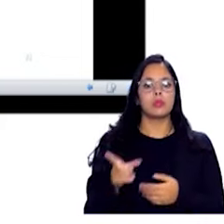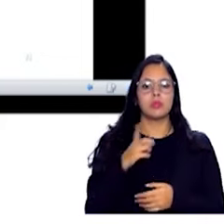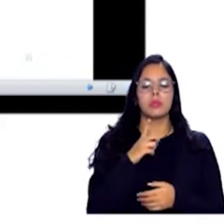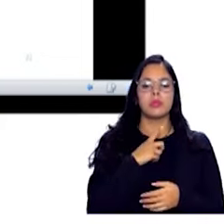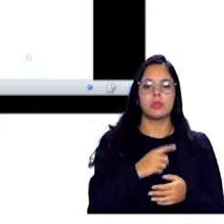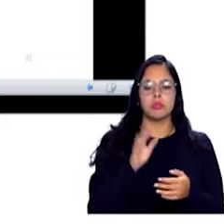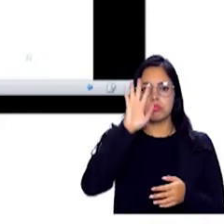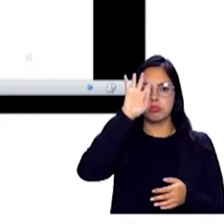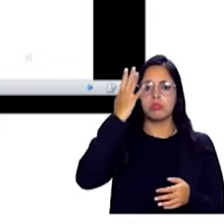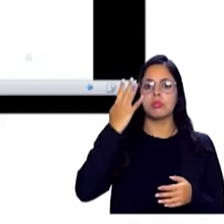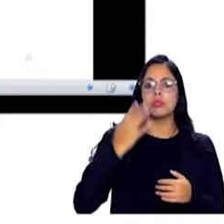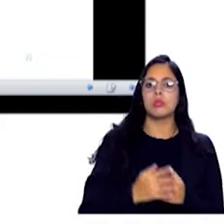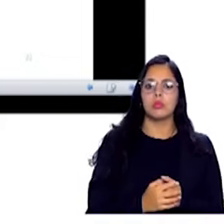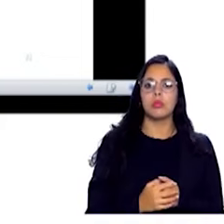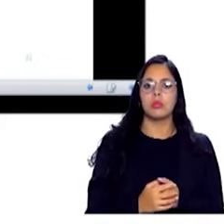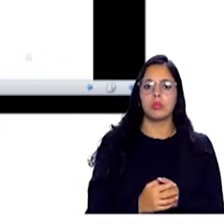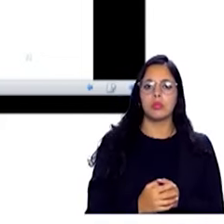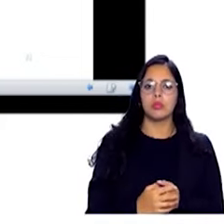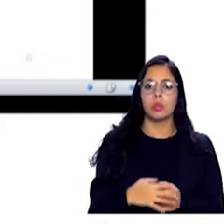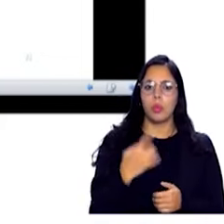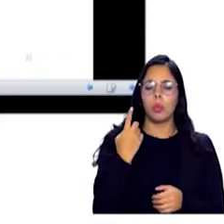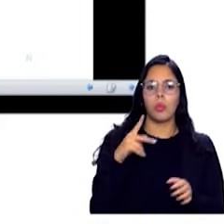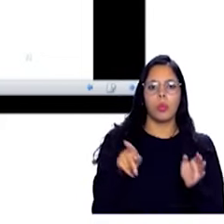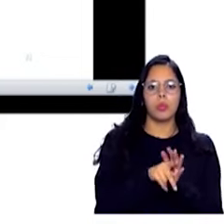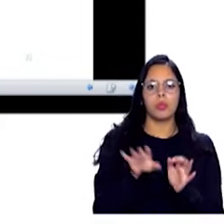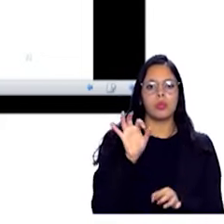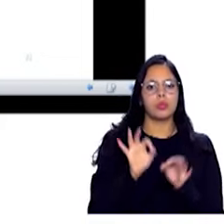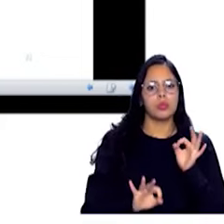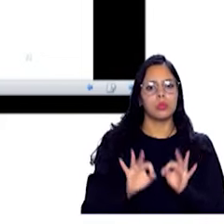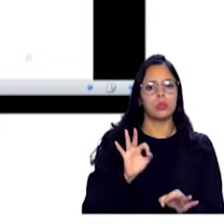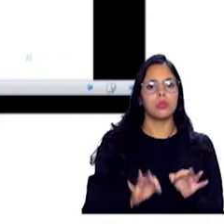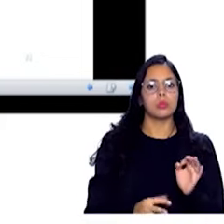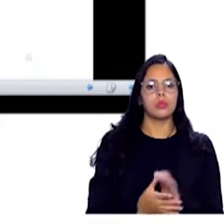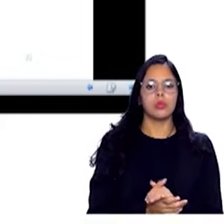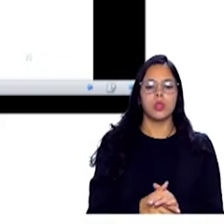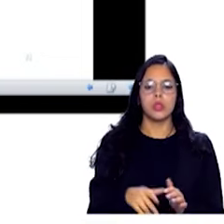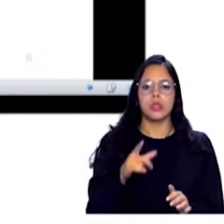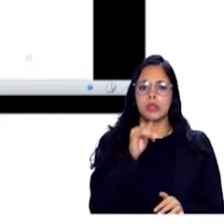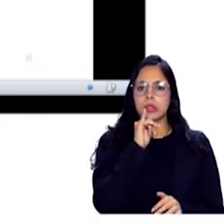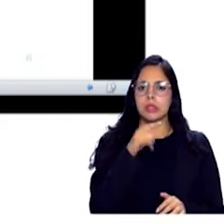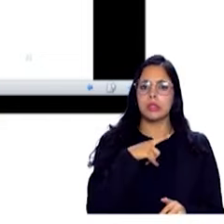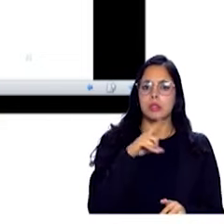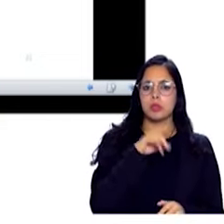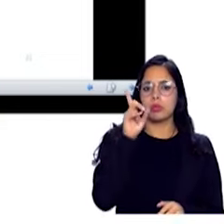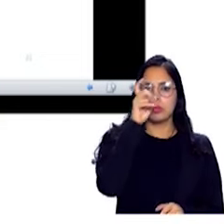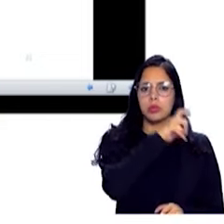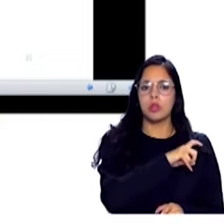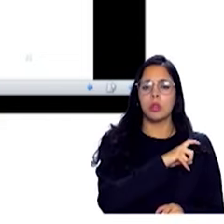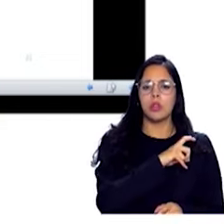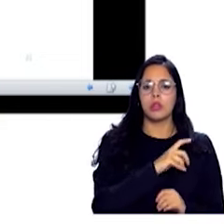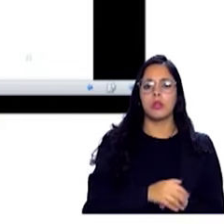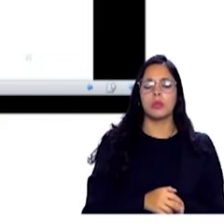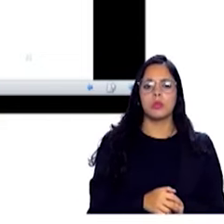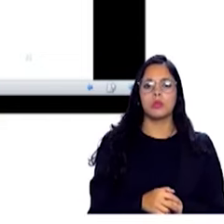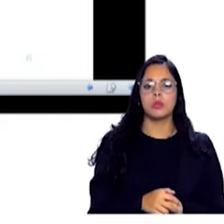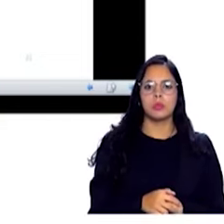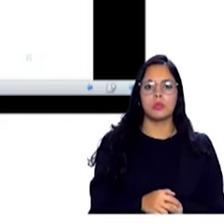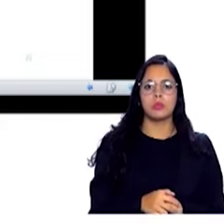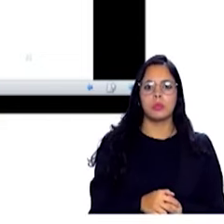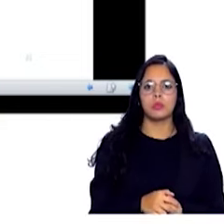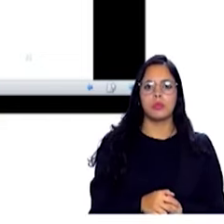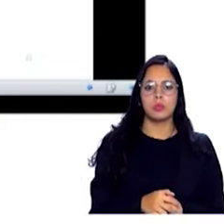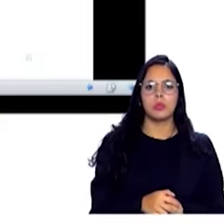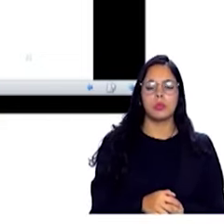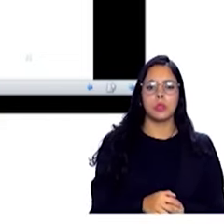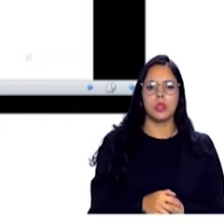questione presenta gravi difficoltà interpretative se la questione non stata Ancora risolta Dalla cassazione e se la questione suscettibile